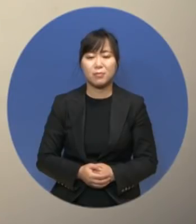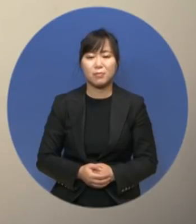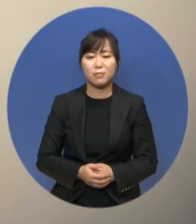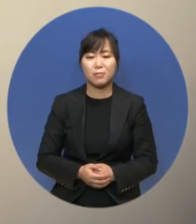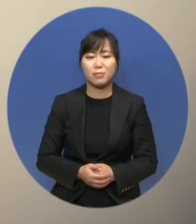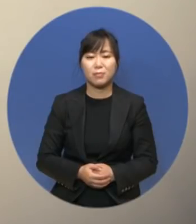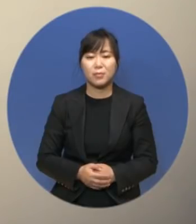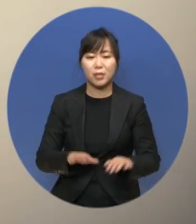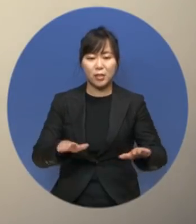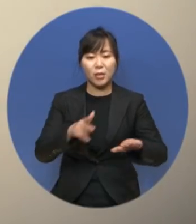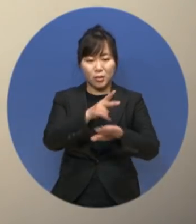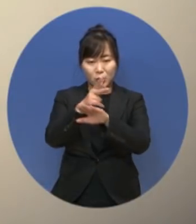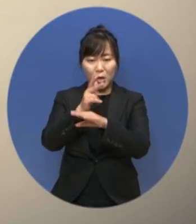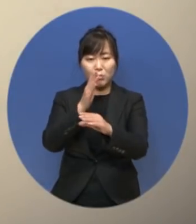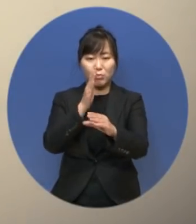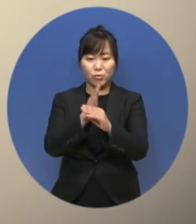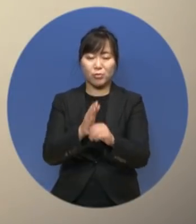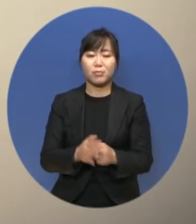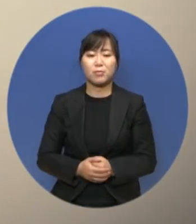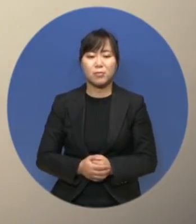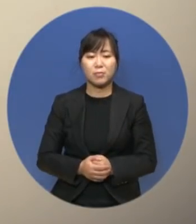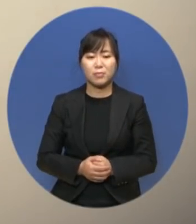지금 촬영을 하고 있거든요.